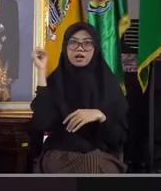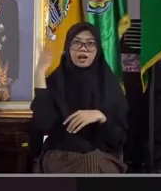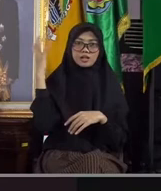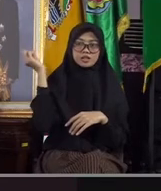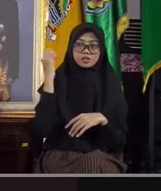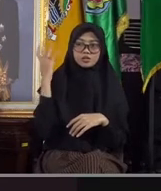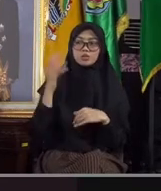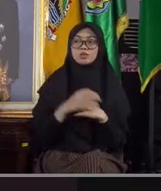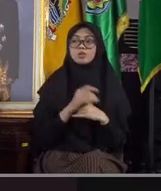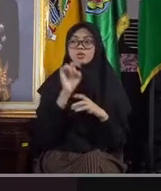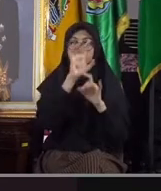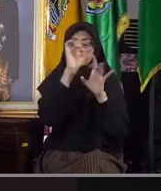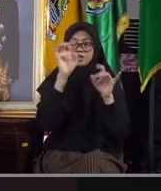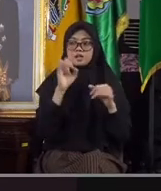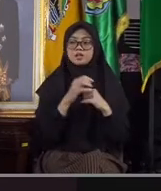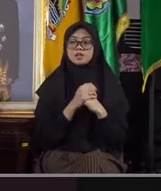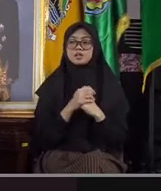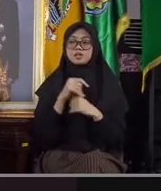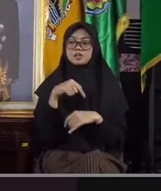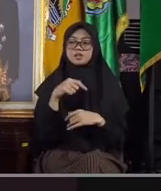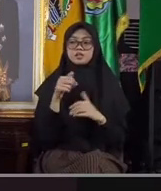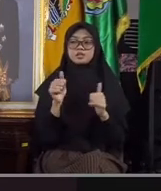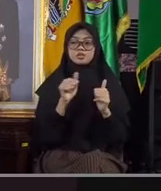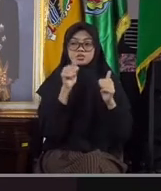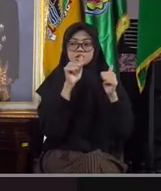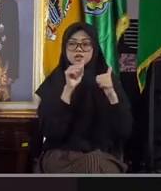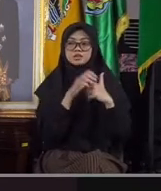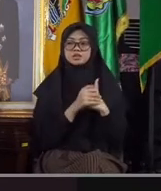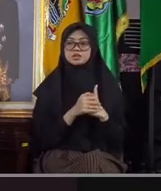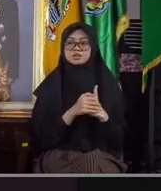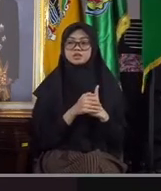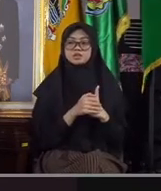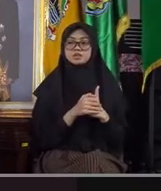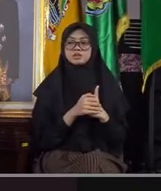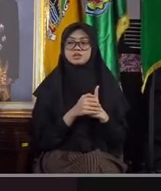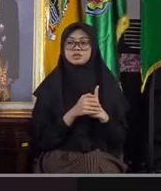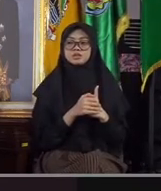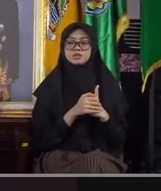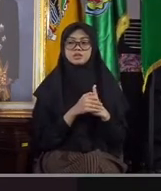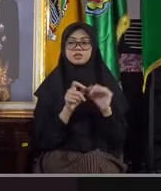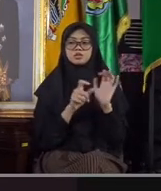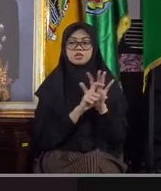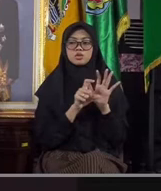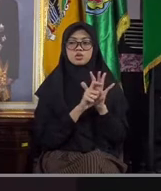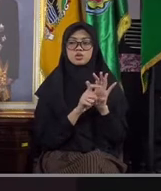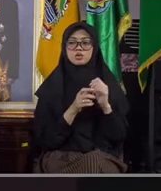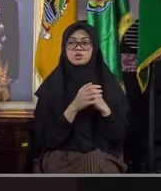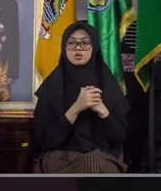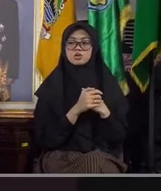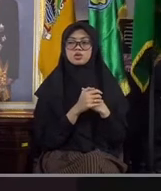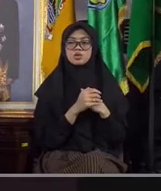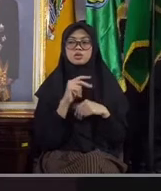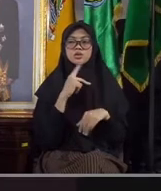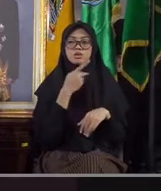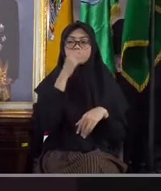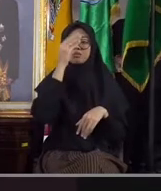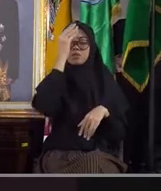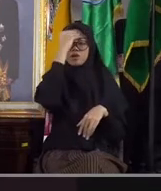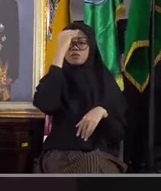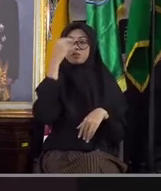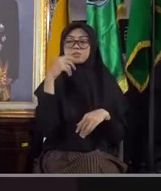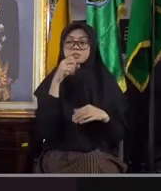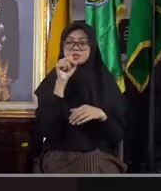tahu Laskar Pelangi sukses kemudian mengamanyakan satu Bangka Belitung di sana, dan kita tahu sekarang kota Semarang